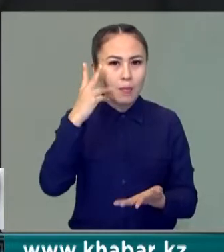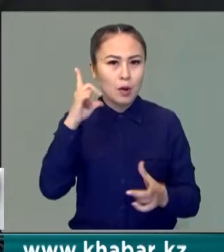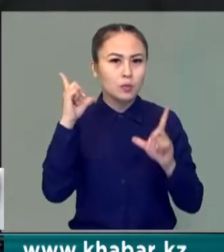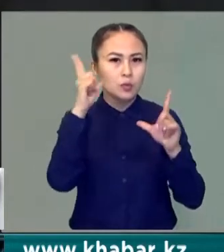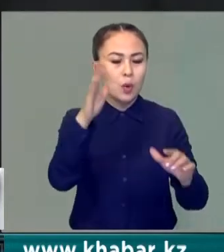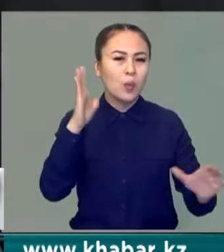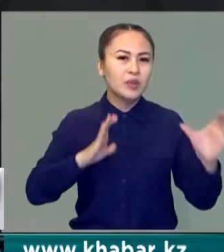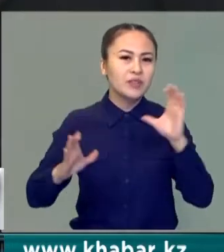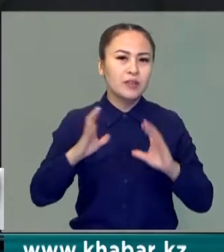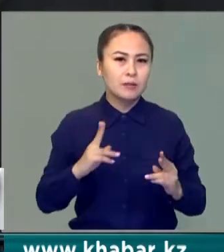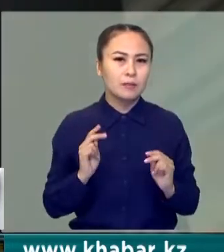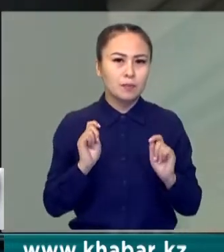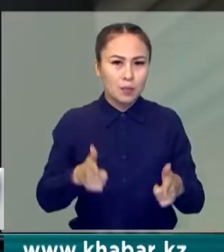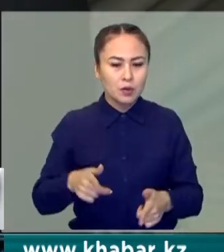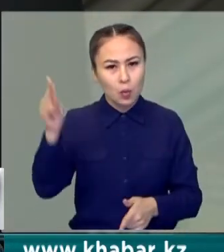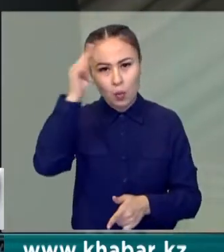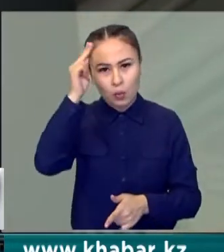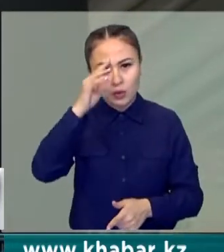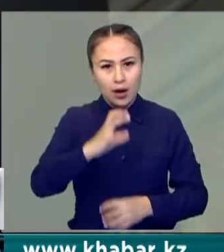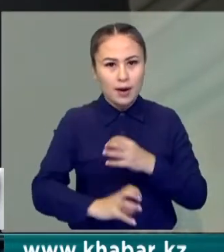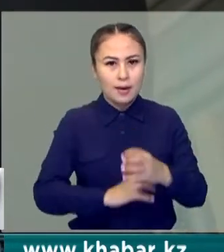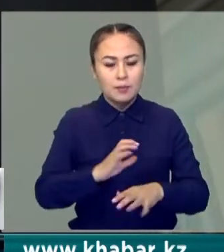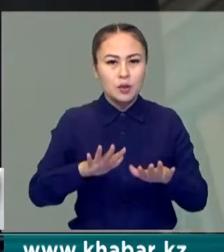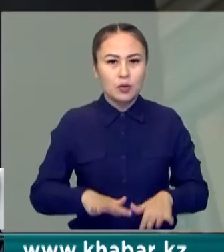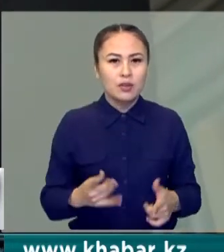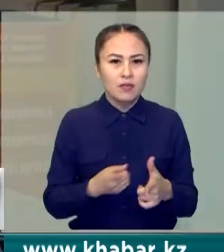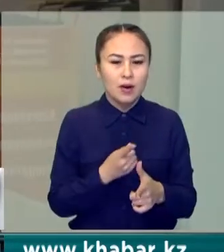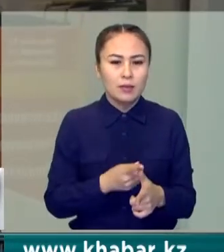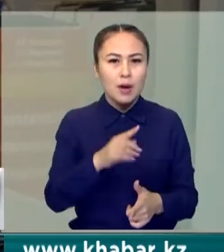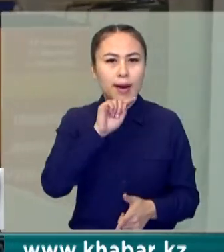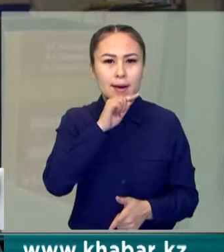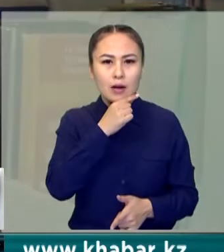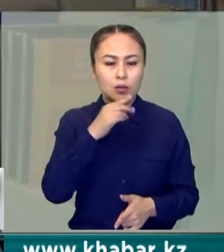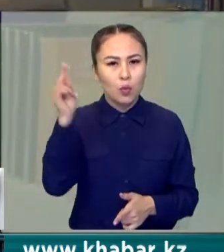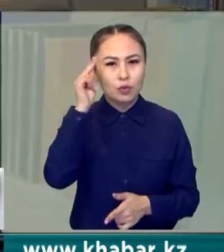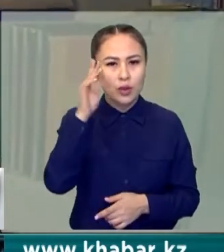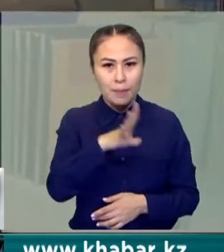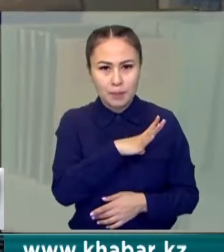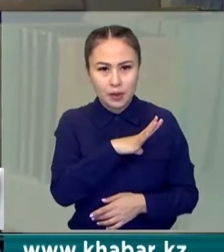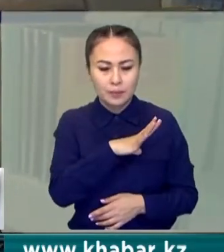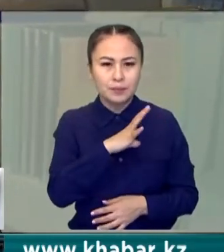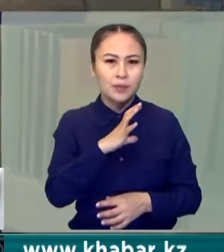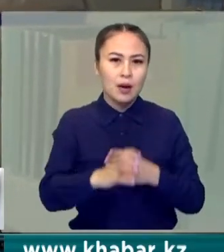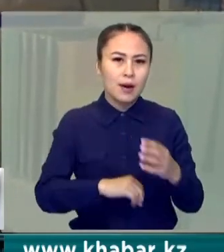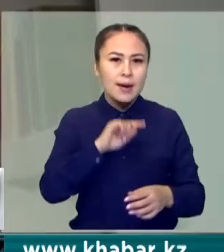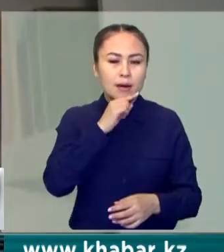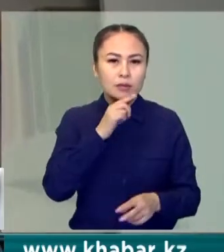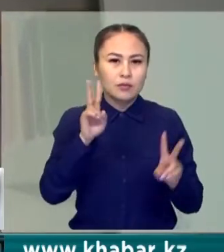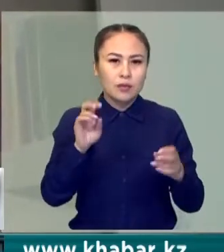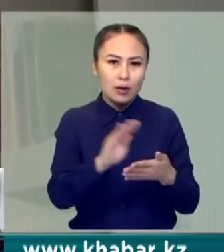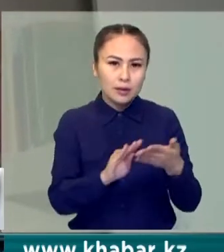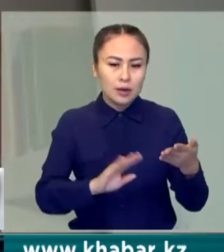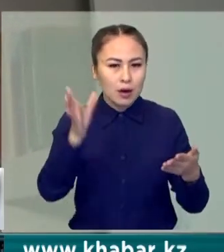Қазақ ұлттық университетінің халықаралық қатынастар факультеті, әлем экономикасы мамандығы бойынша білім алған. Халықаралық экономика саласында жазған